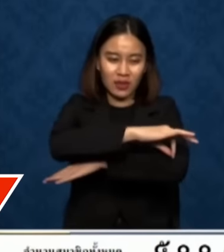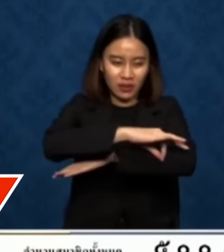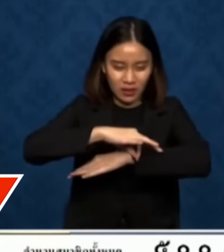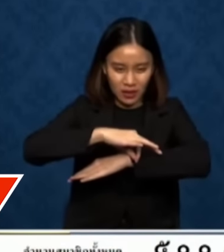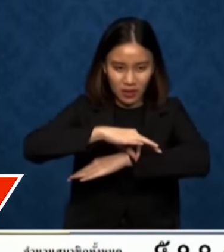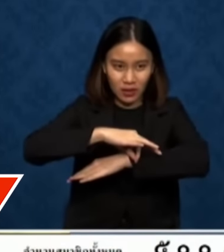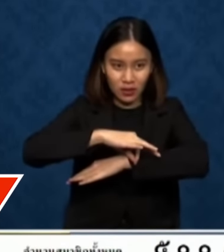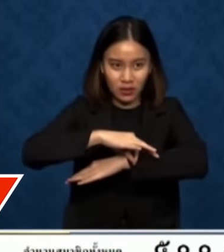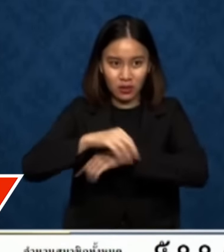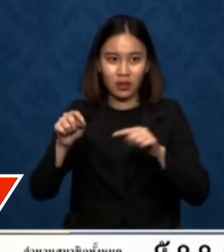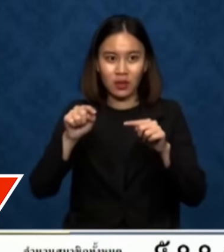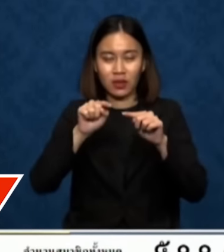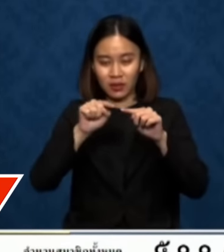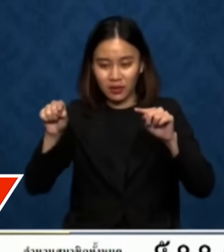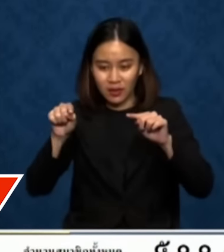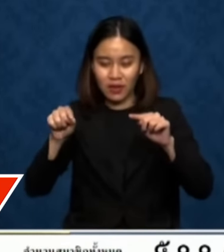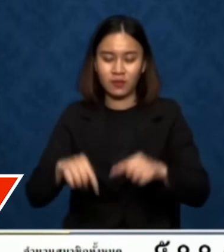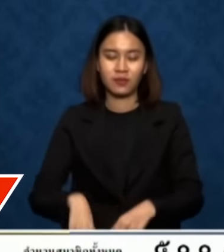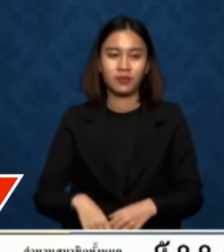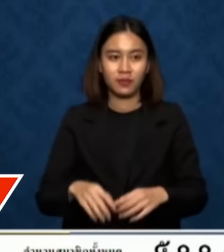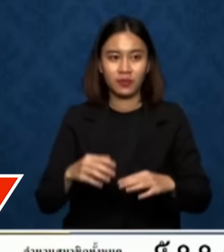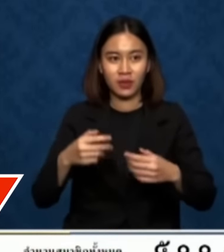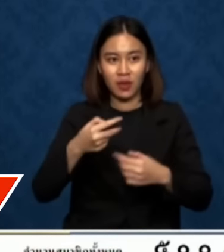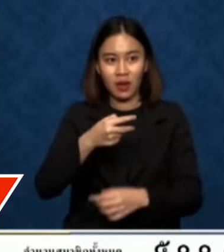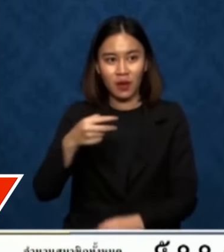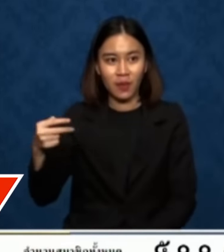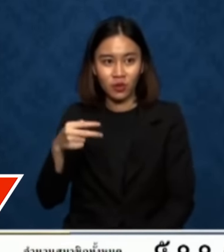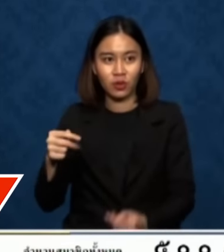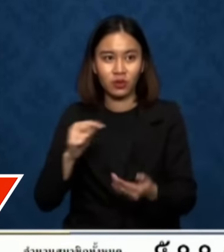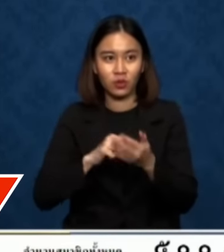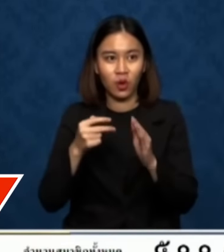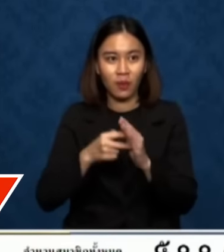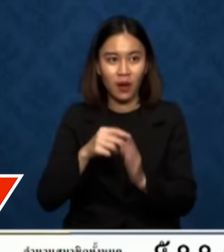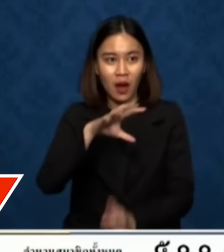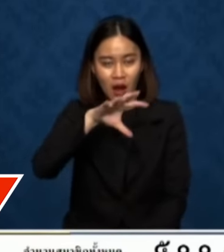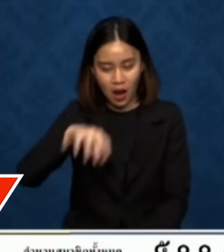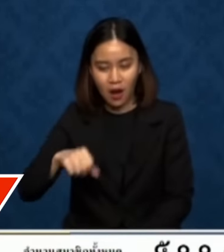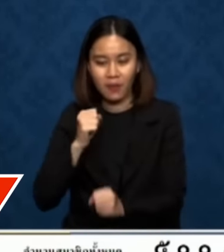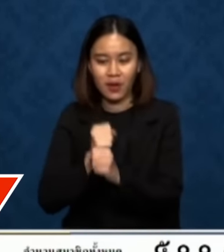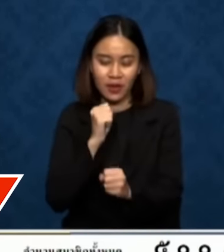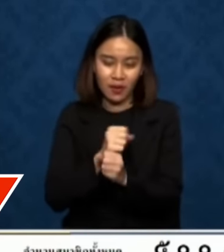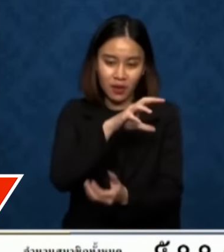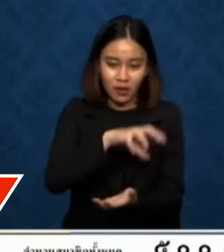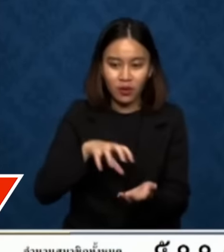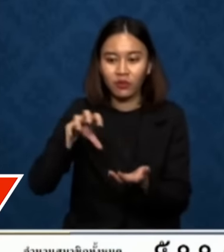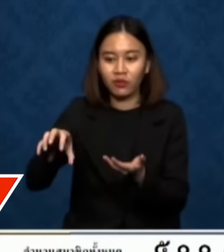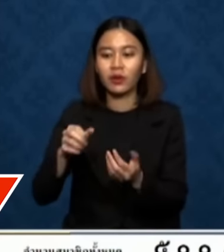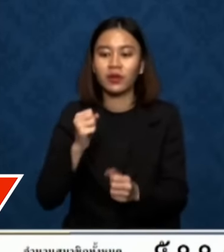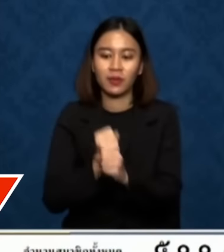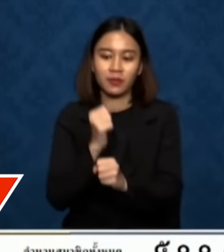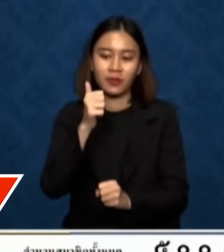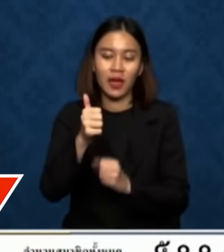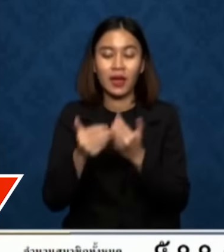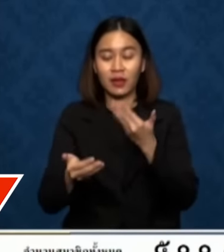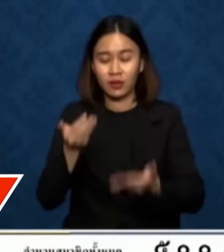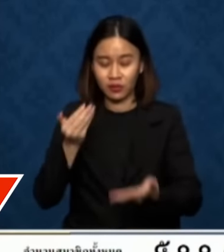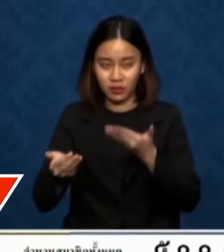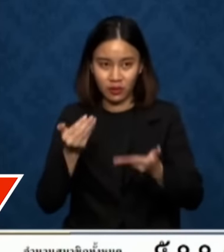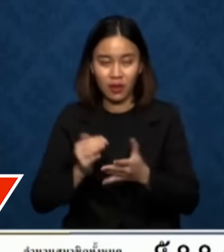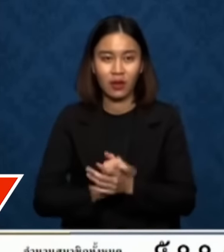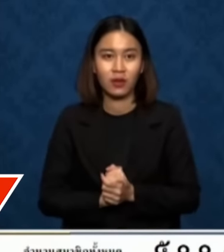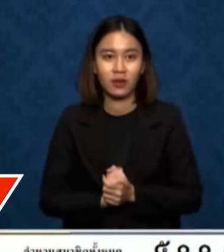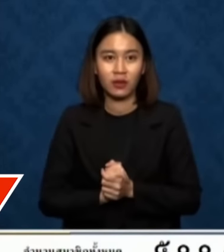เครื่องหมายแดดไว้ตรงหน้าประโยคให้สามารถช็อปเอานำไปใช้ได้ตามชื่นชอบเลยค่ะกอง